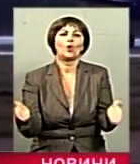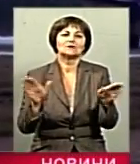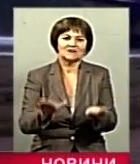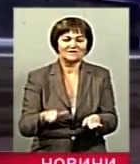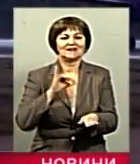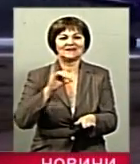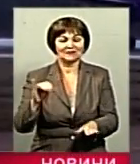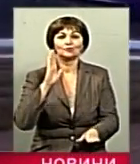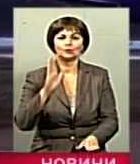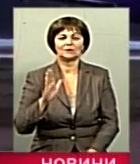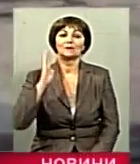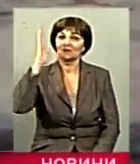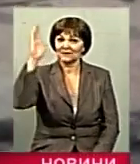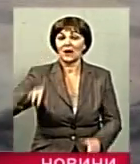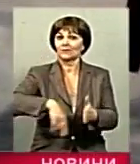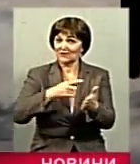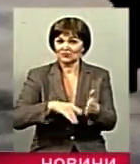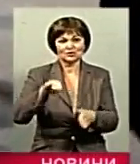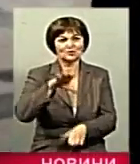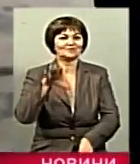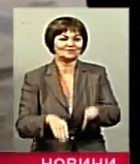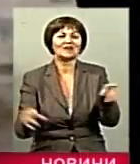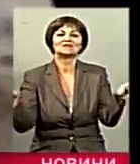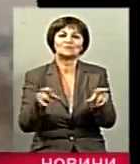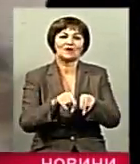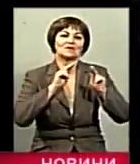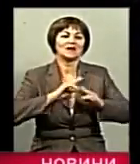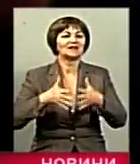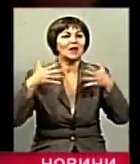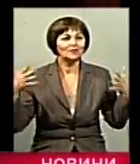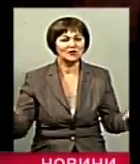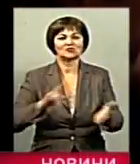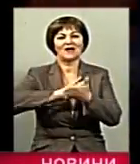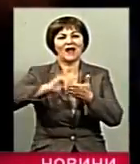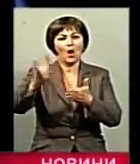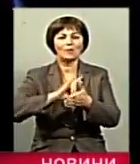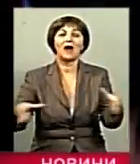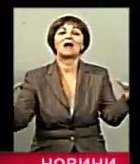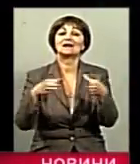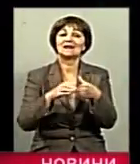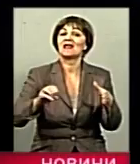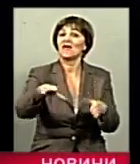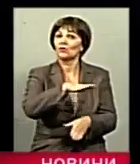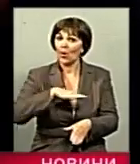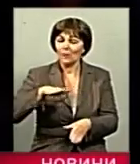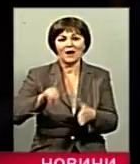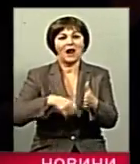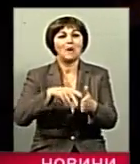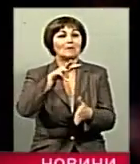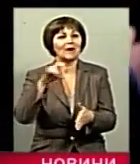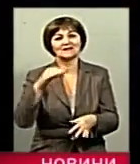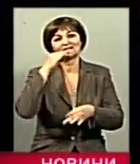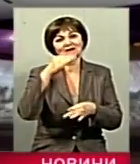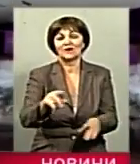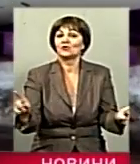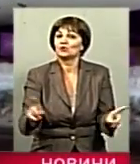достатньо перспективний. Місто Житомир також розраховує на співпрацю із найбільшим лоукостером Європи, сказав Сергій Сухомлин. Міський голова наголосив